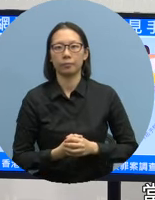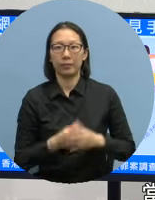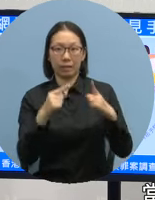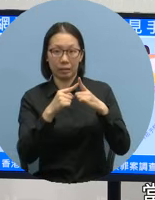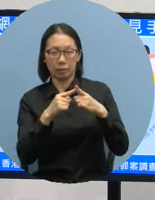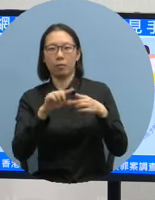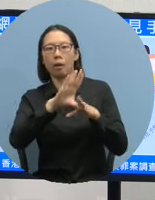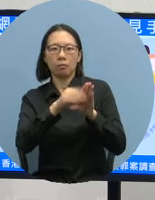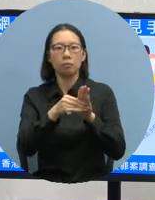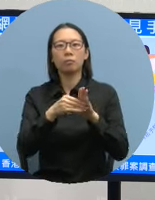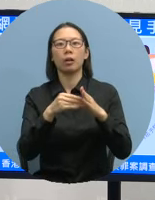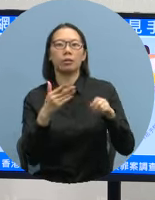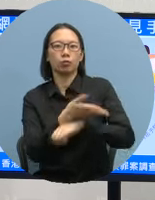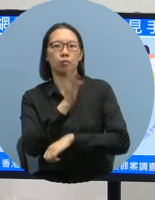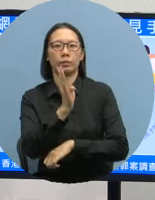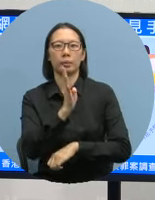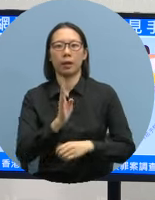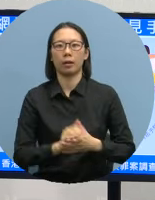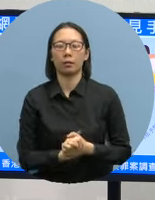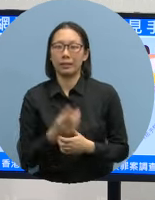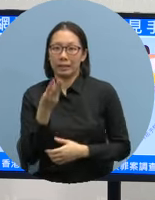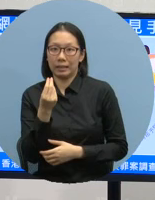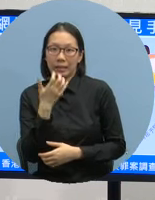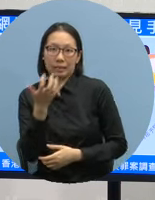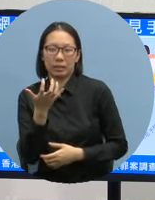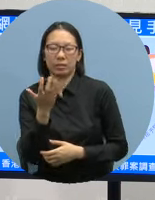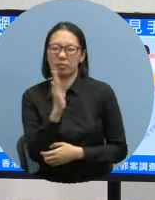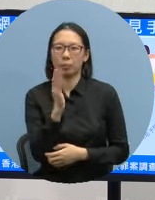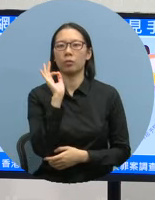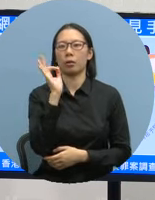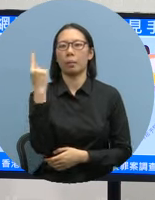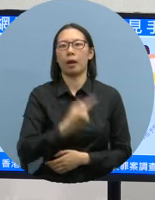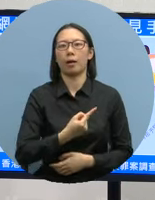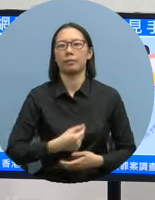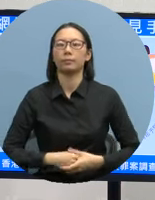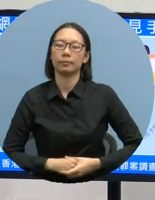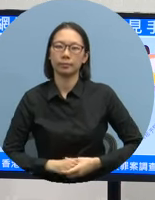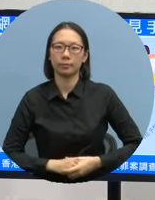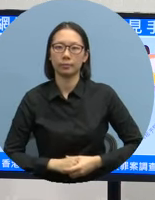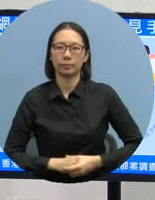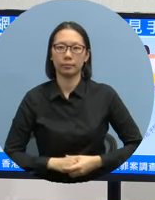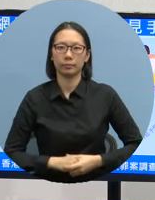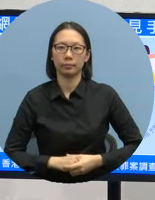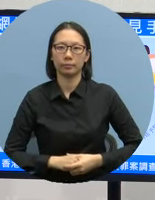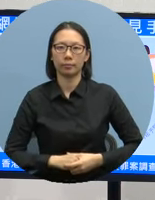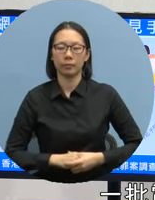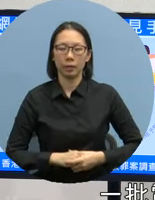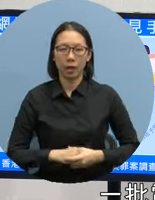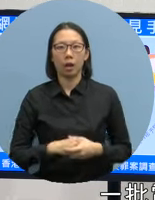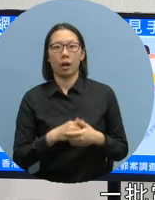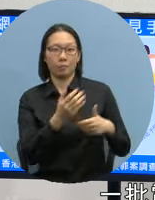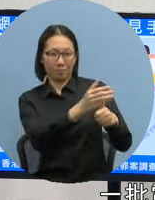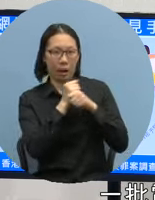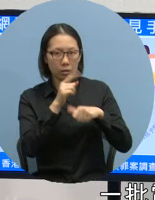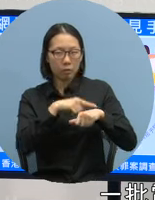人的，而損失就是大概有300萬。行動入面，警方亦都檢獲了一